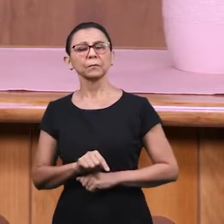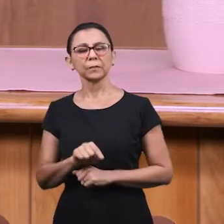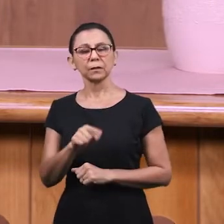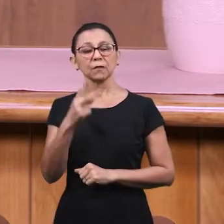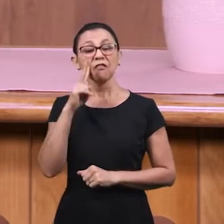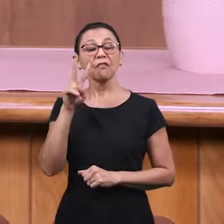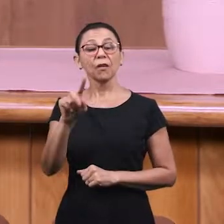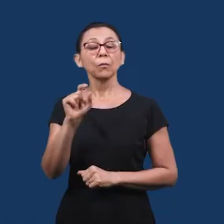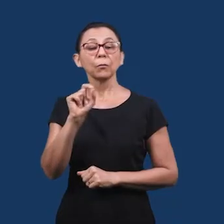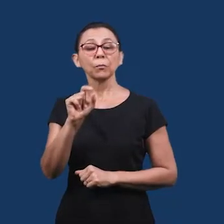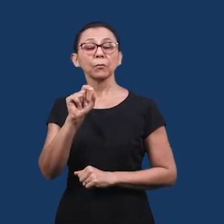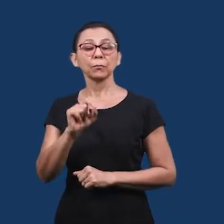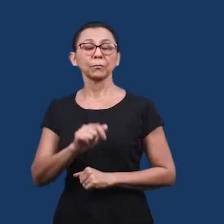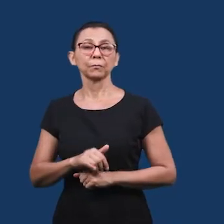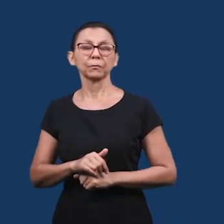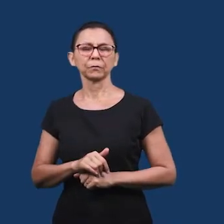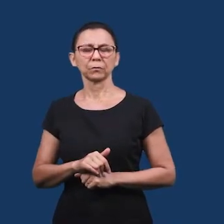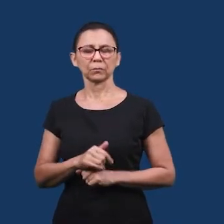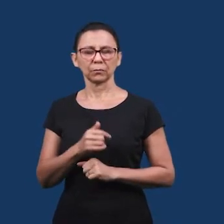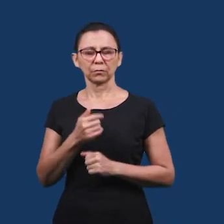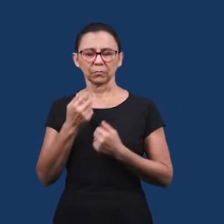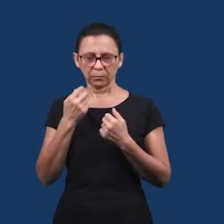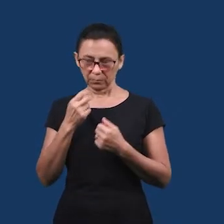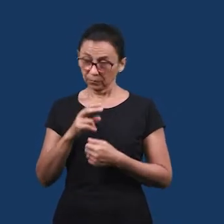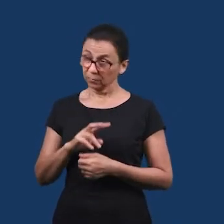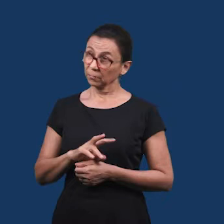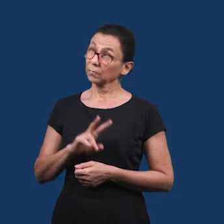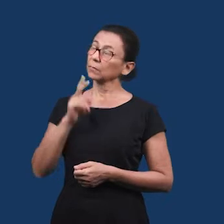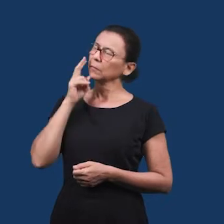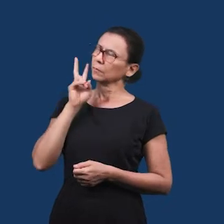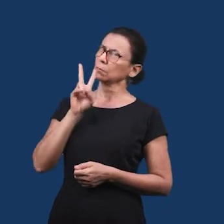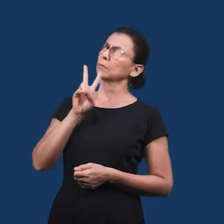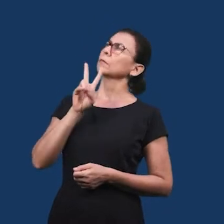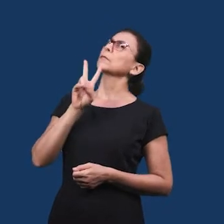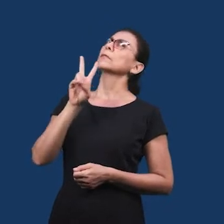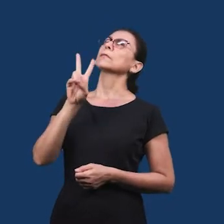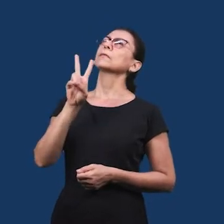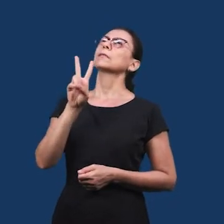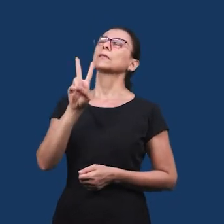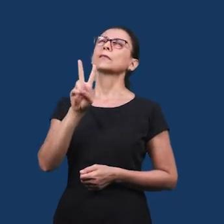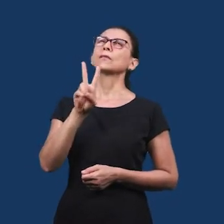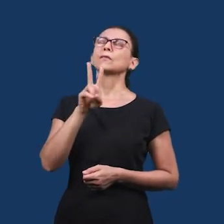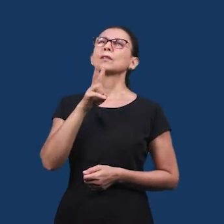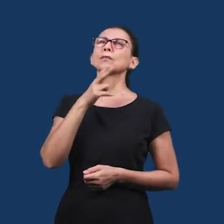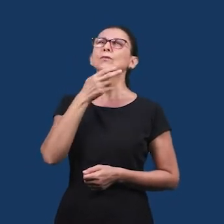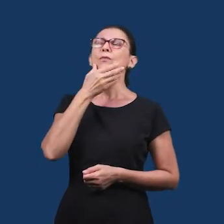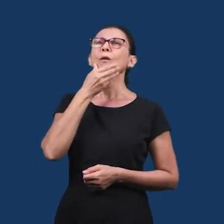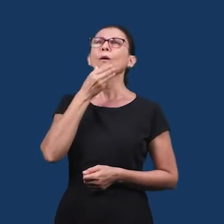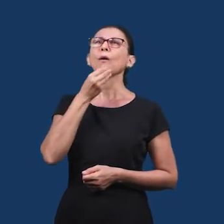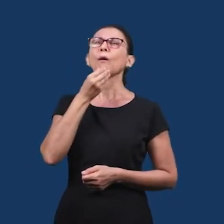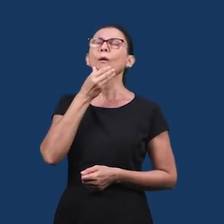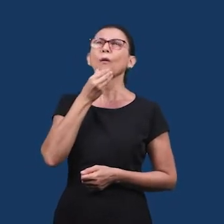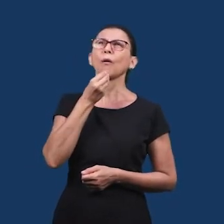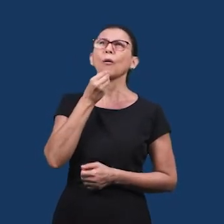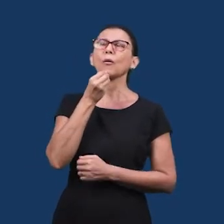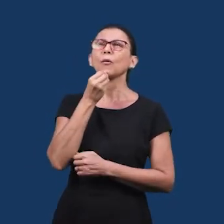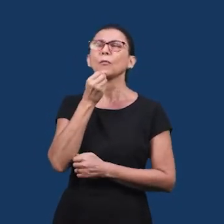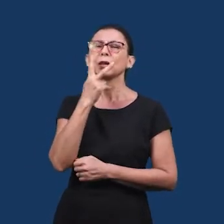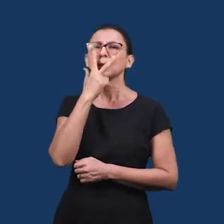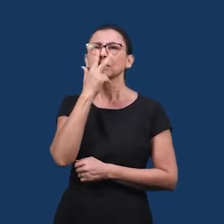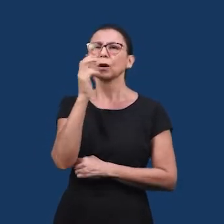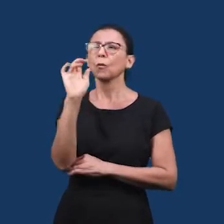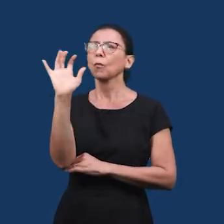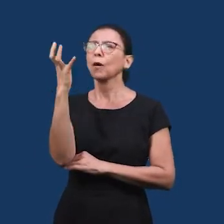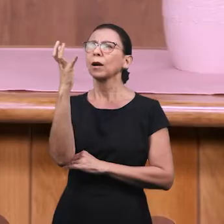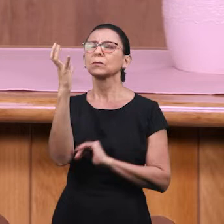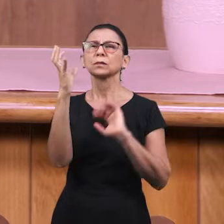Он говорит, что ты видишь? И он говорит, «Вижу людей, как деревья».